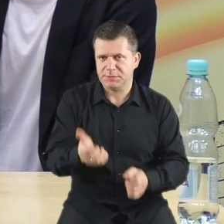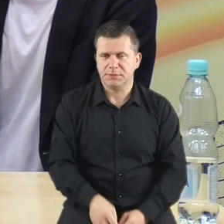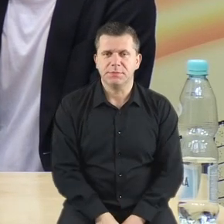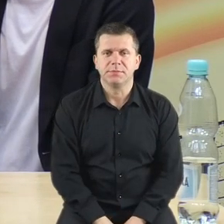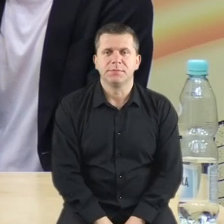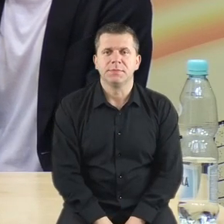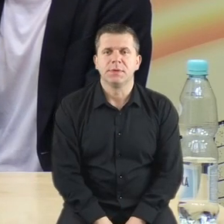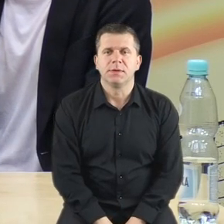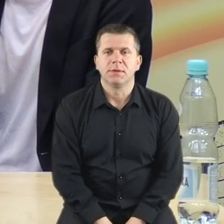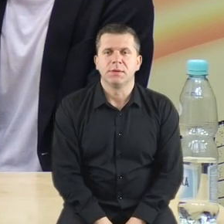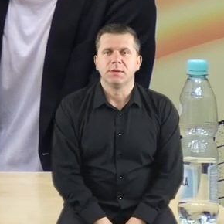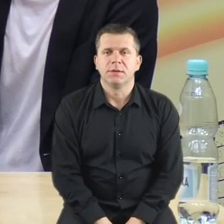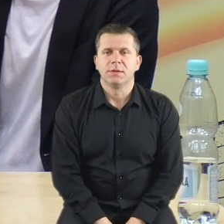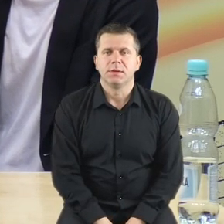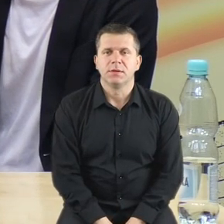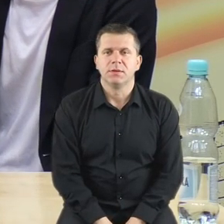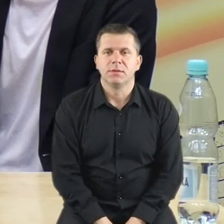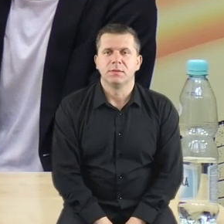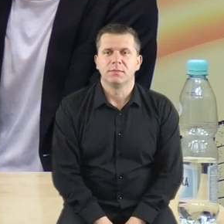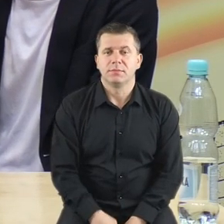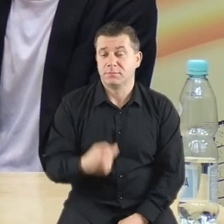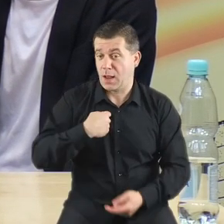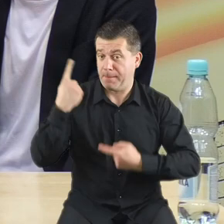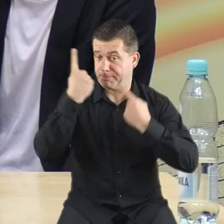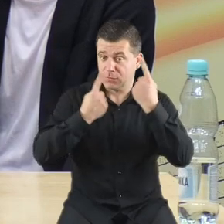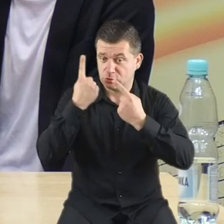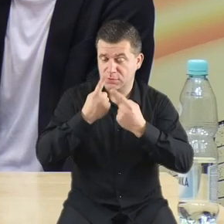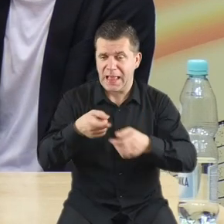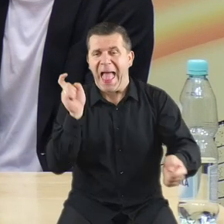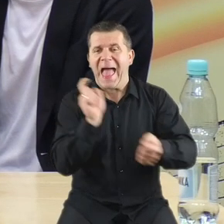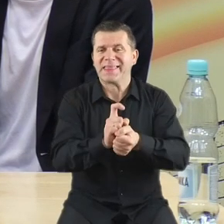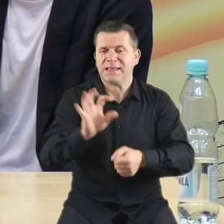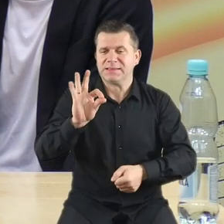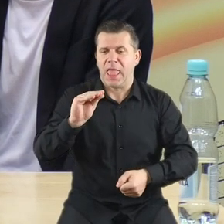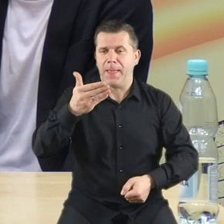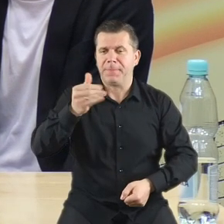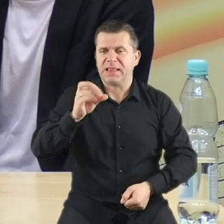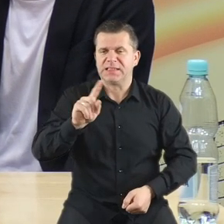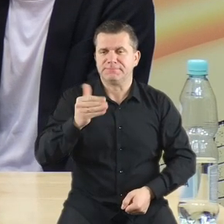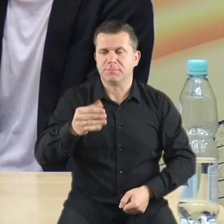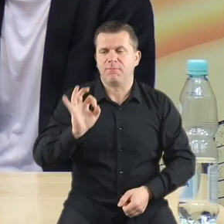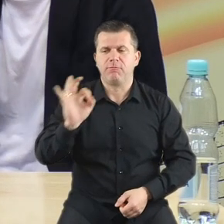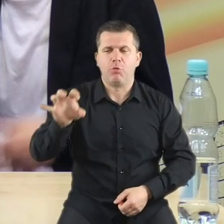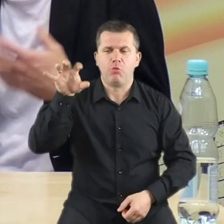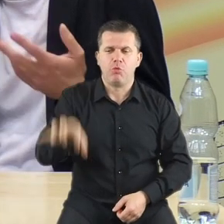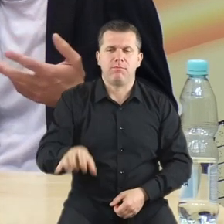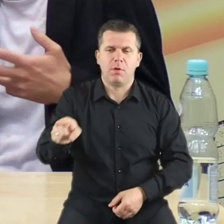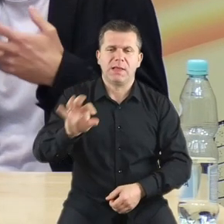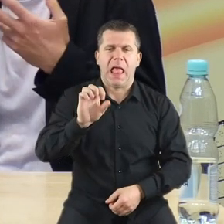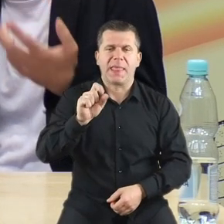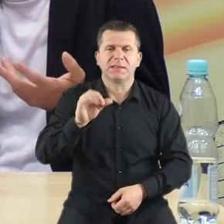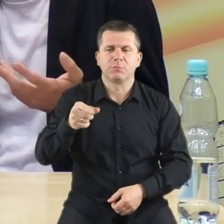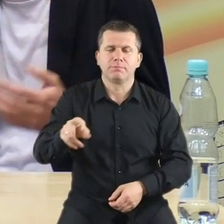Ale no, ja wychodzę z założenia, że antysemityzm to jest problem antysemitów. To jest jakiś rodzaj